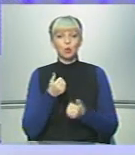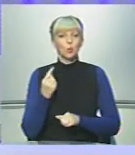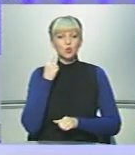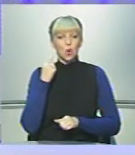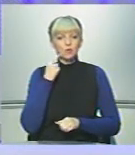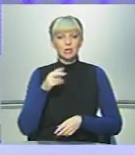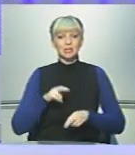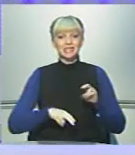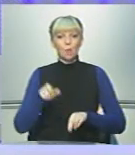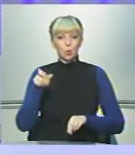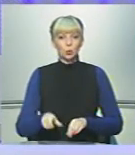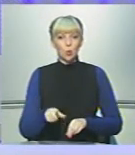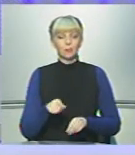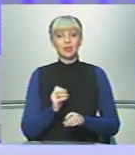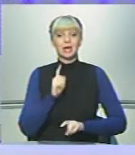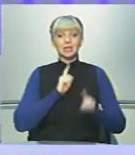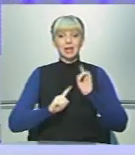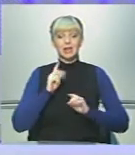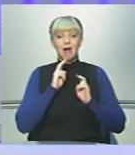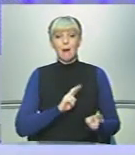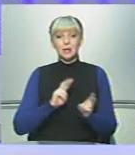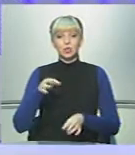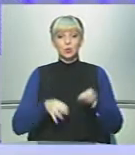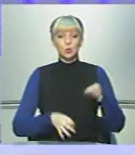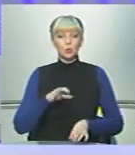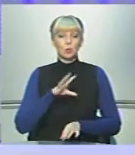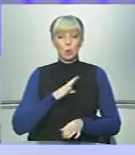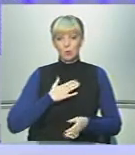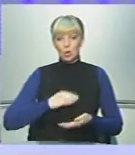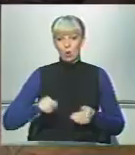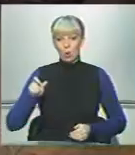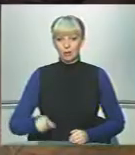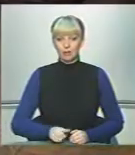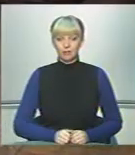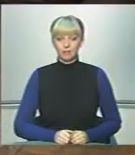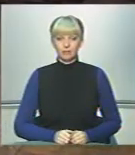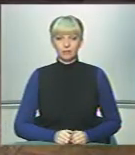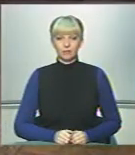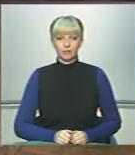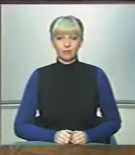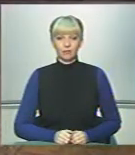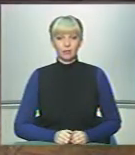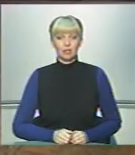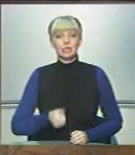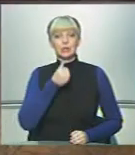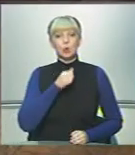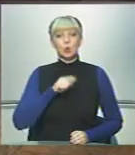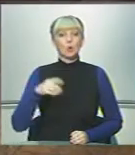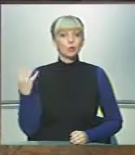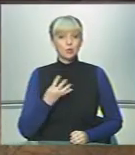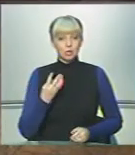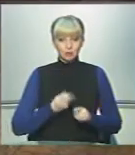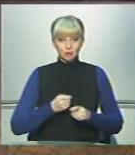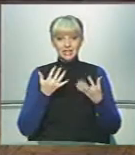недобросовісного забудовника. На черговому засіданні апеляційного суду була і моя колега. Спроба номер 4.